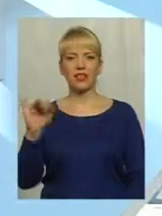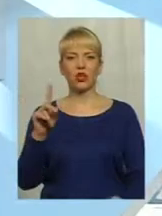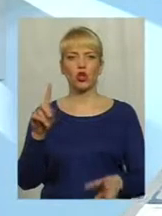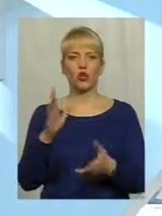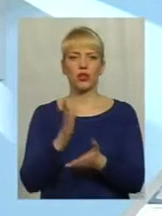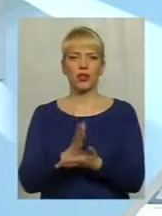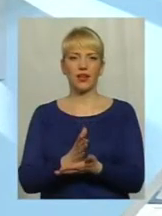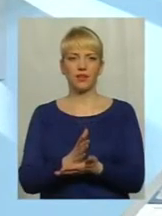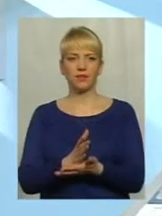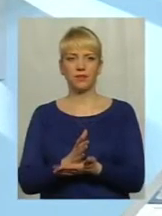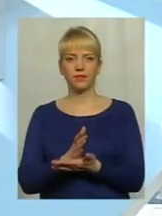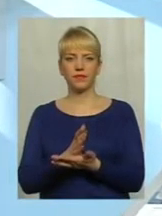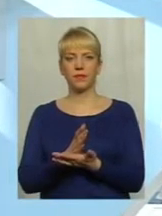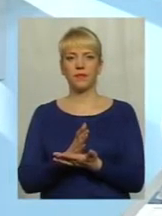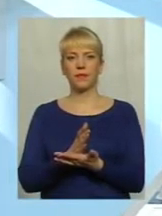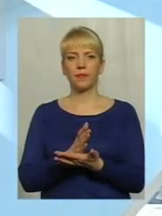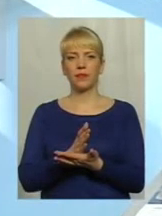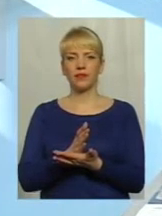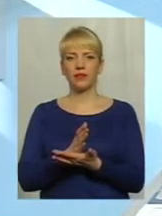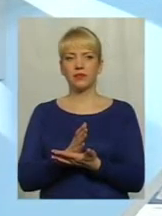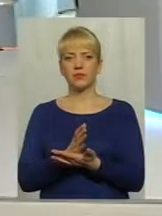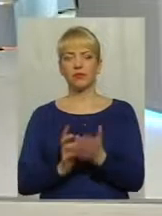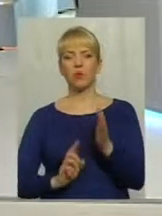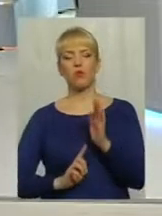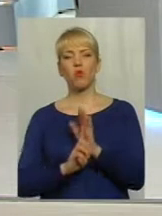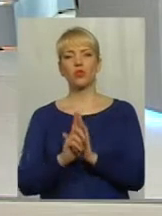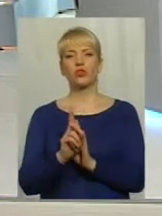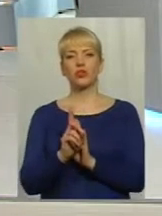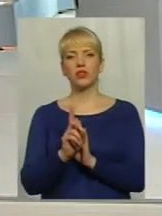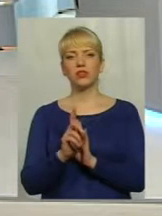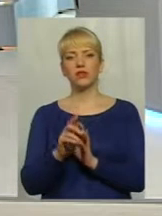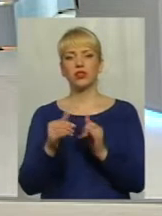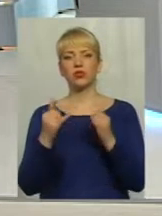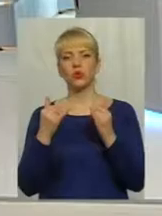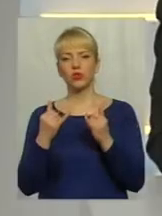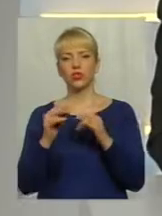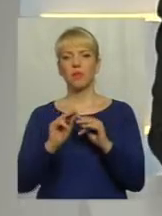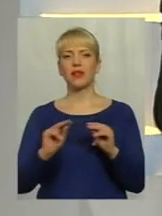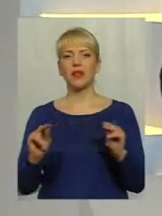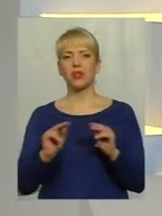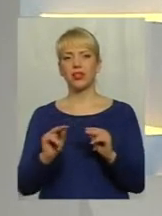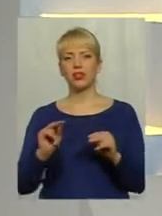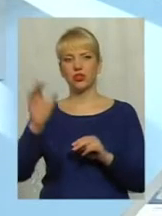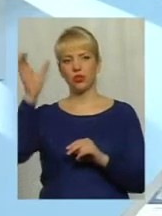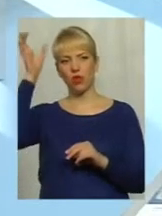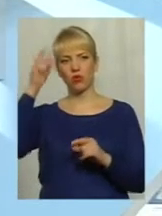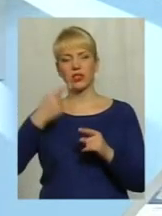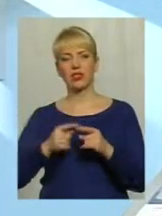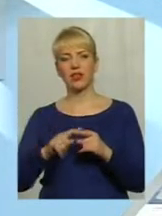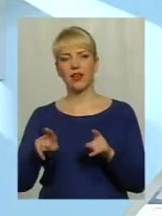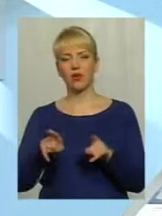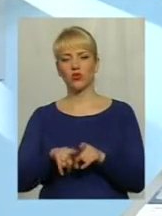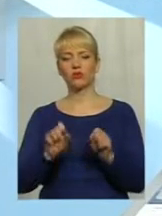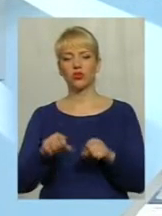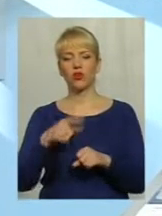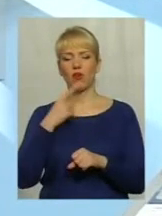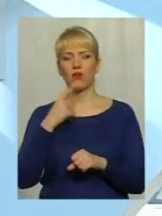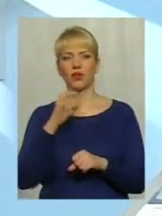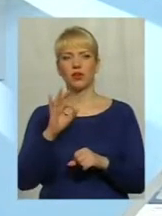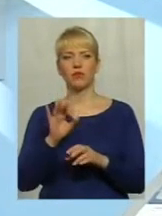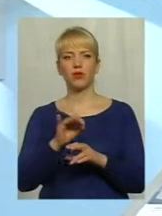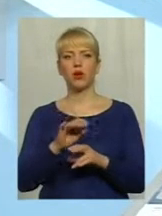можна сказати, за початківцем сьогоднішньої педагогічної науки, це також можна говорити про